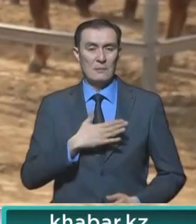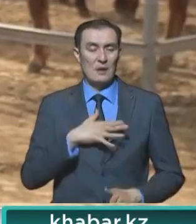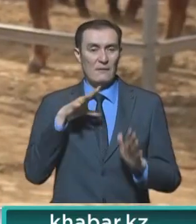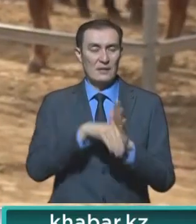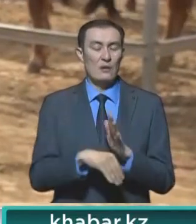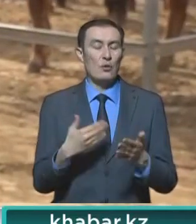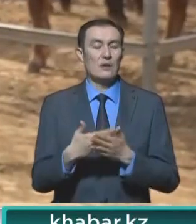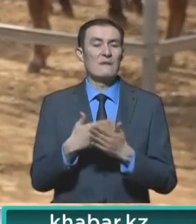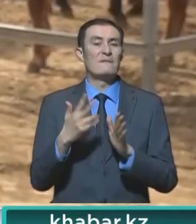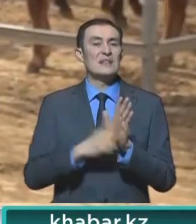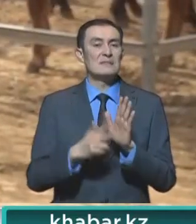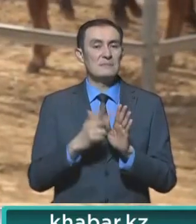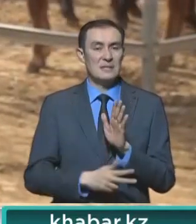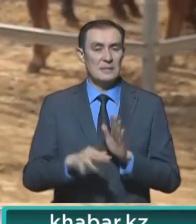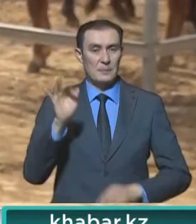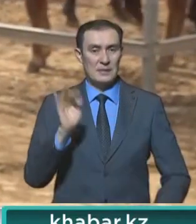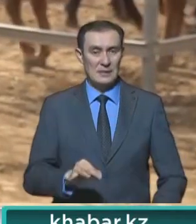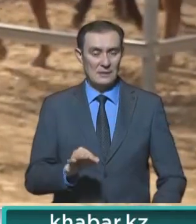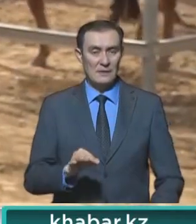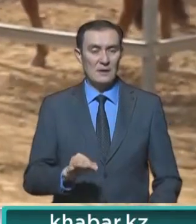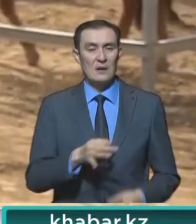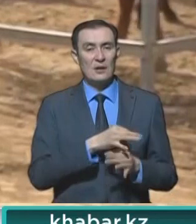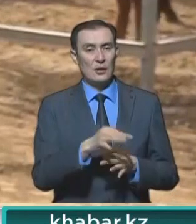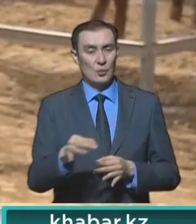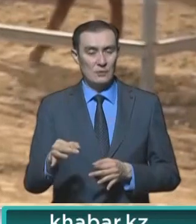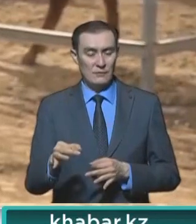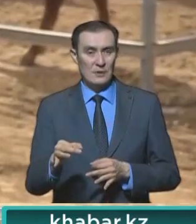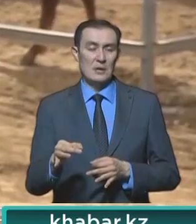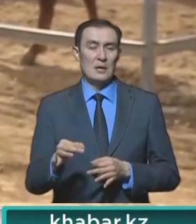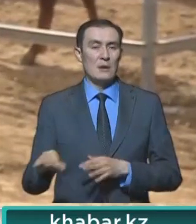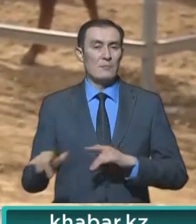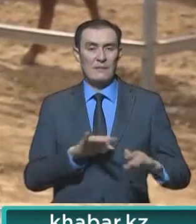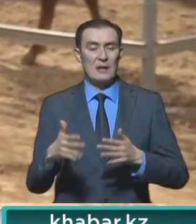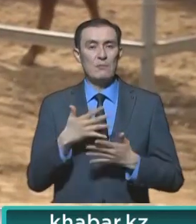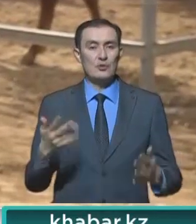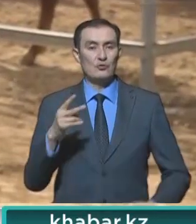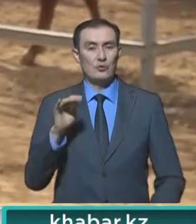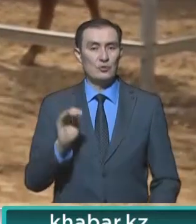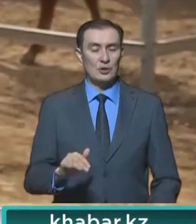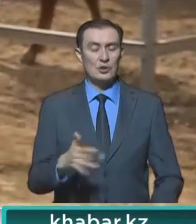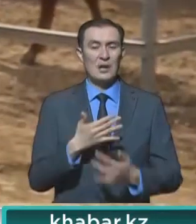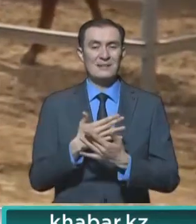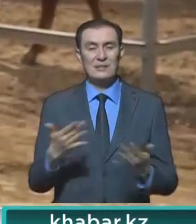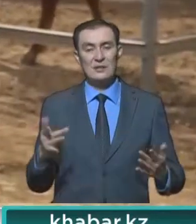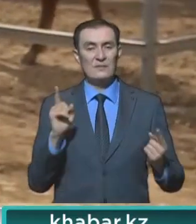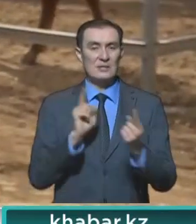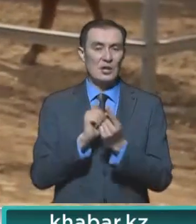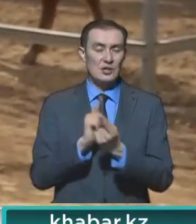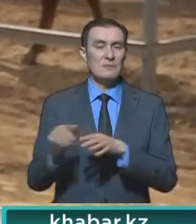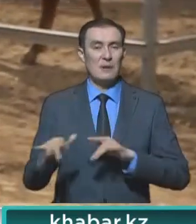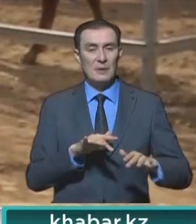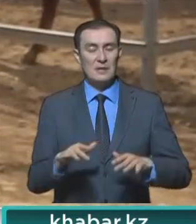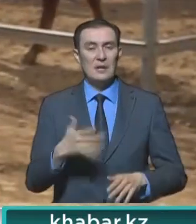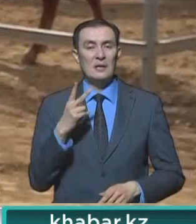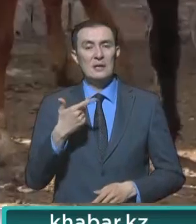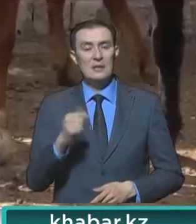более 80% регионов. Провели более 2000 различных встреч, мероприятий, где